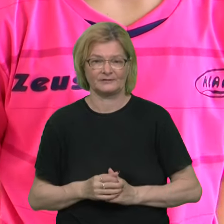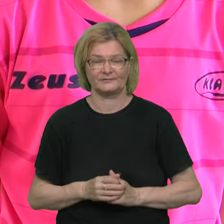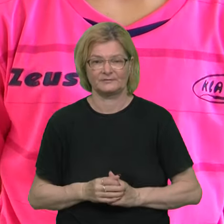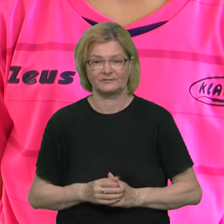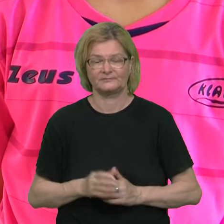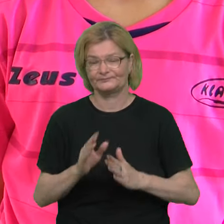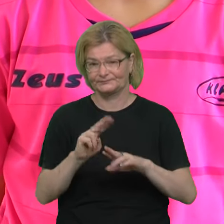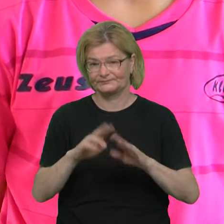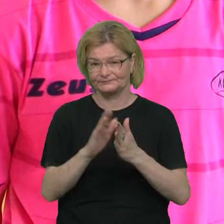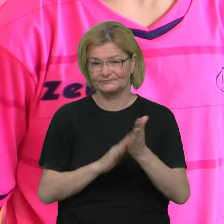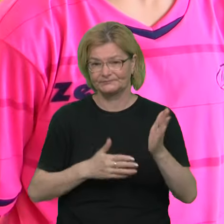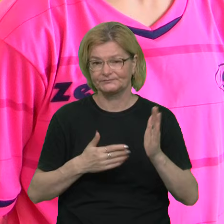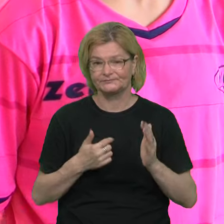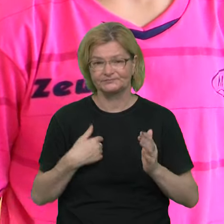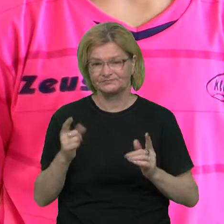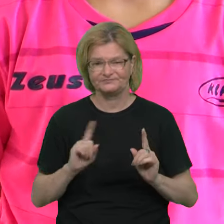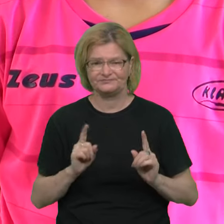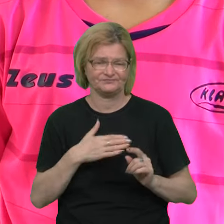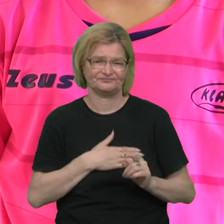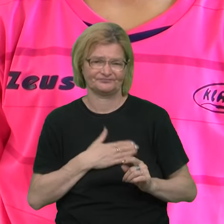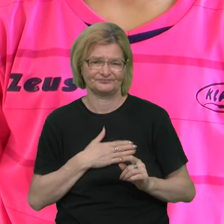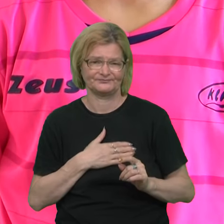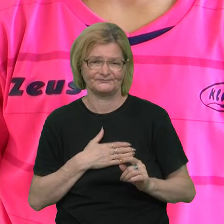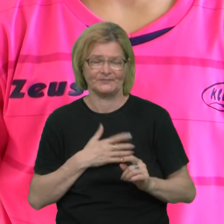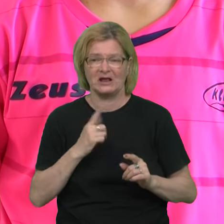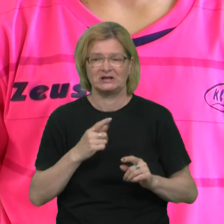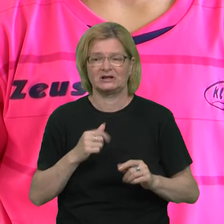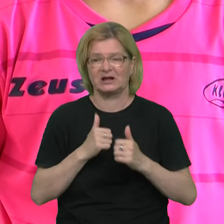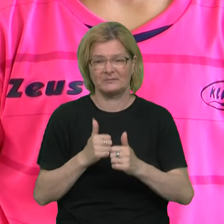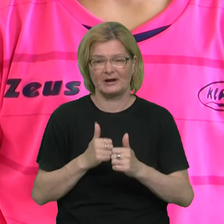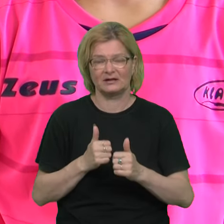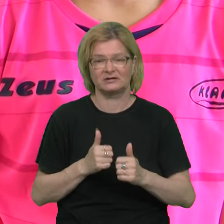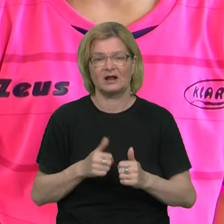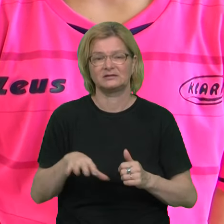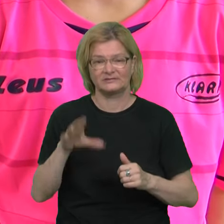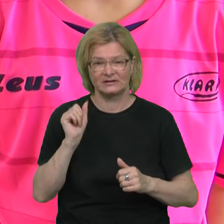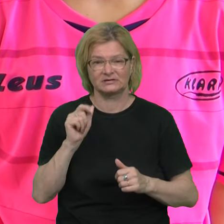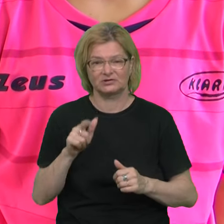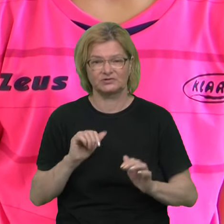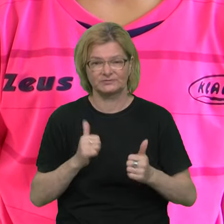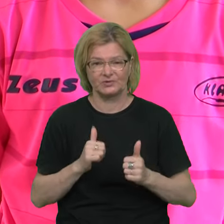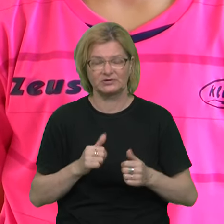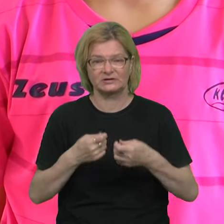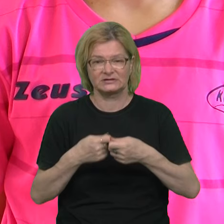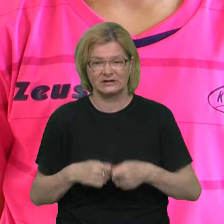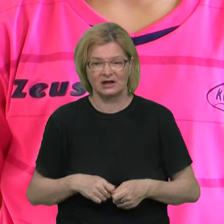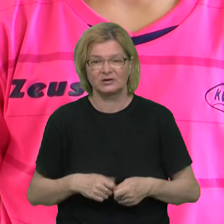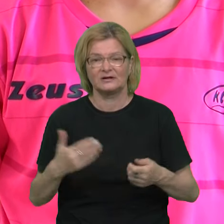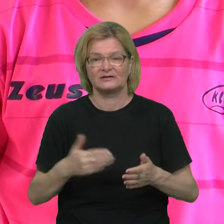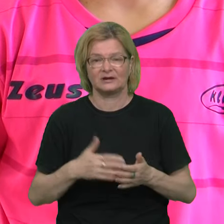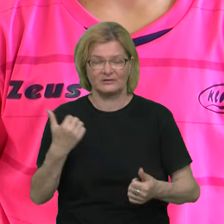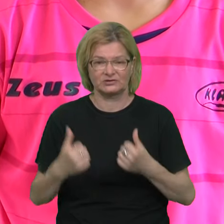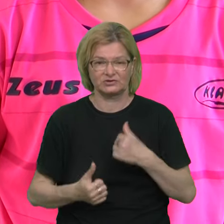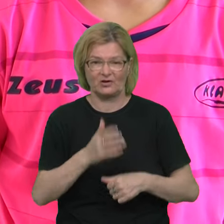rukomet? Pa na početku sam išla. Nisam ga uopće voljela, nisam ga ni pratila, ali shvatila sam da je to sport